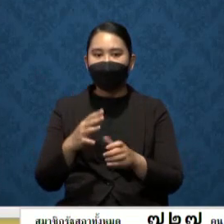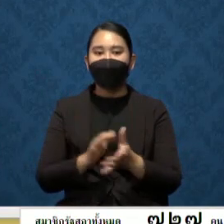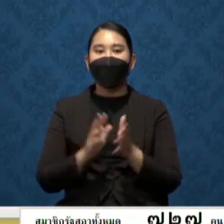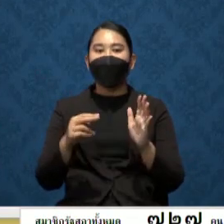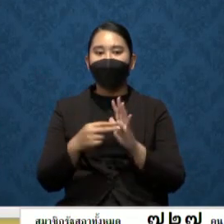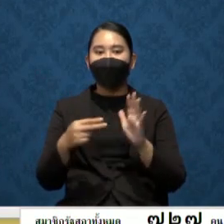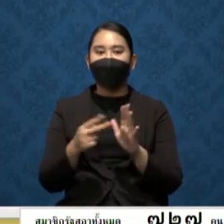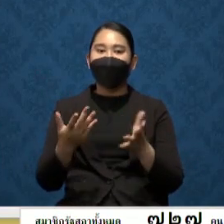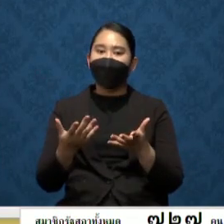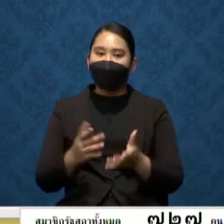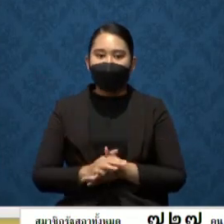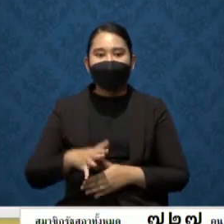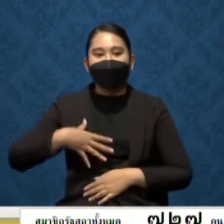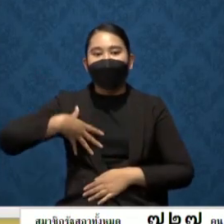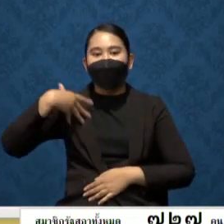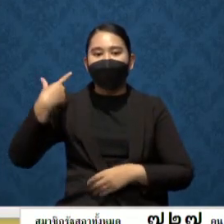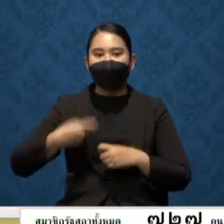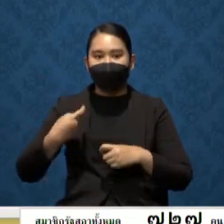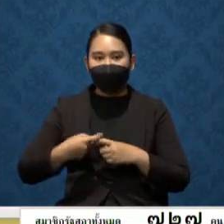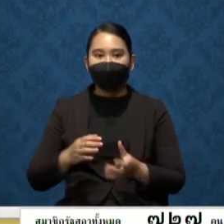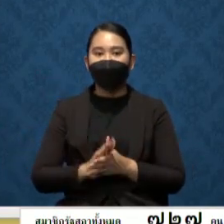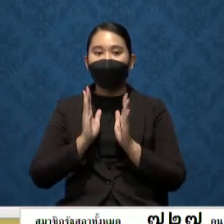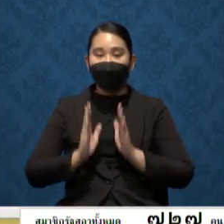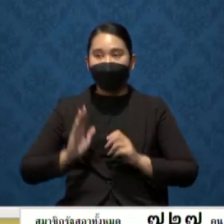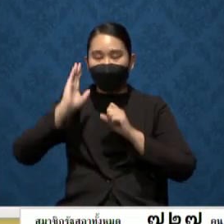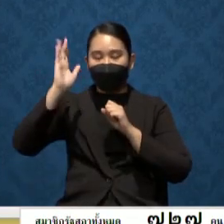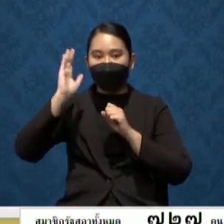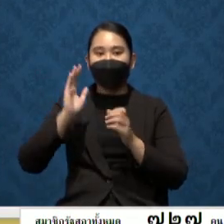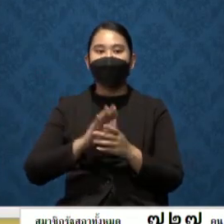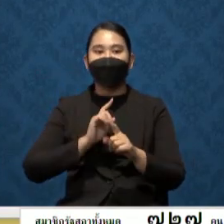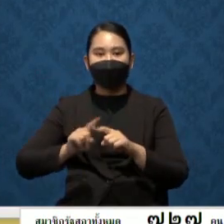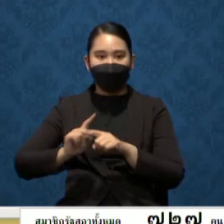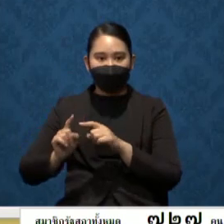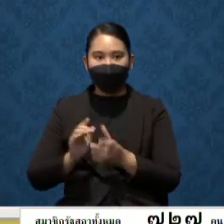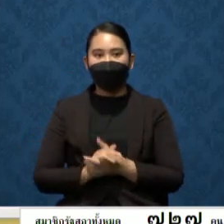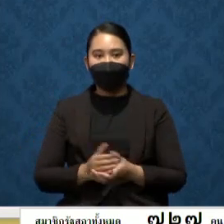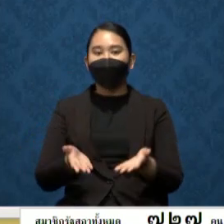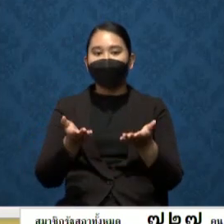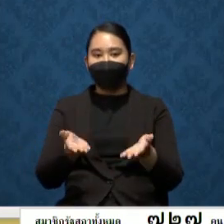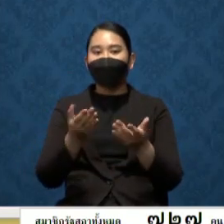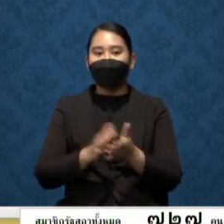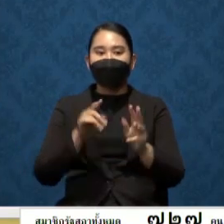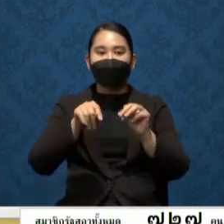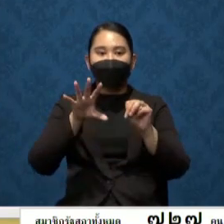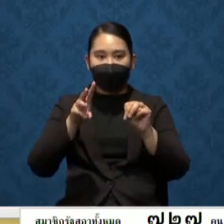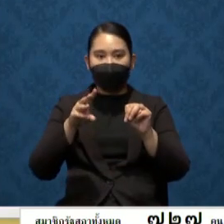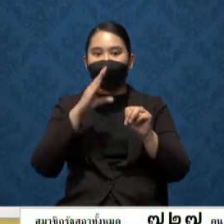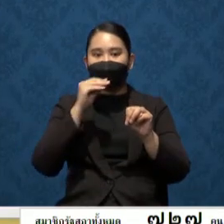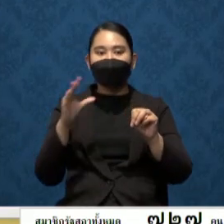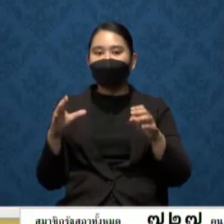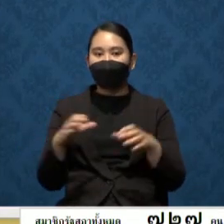แพะรับบาปอยู่ที่คนครับแต่ยติแล้วก็สมุนทำแปลครับนะครับ 6ครับขอมาจากสั้นๆท่านประธาน